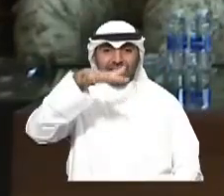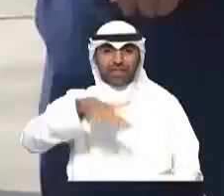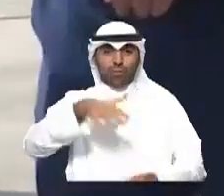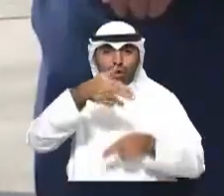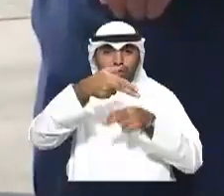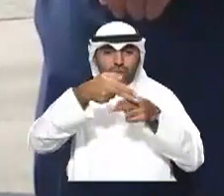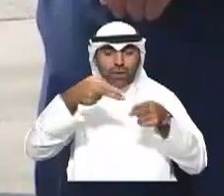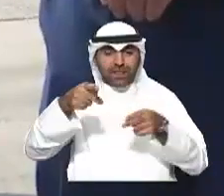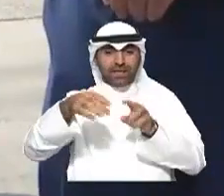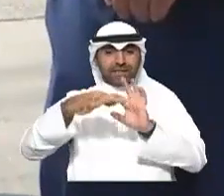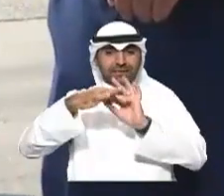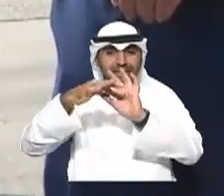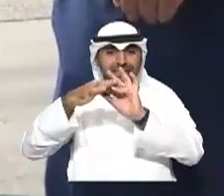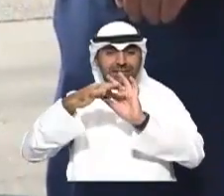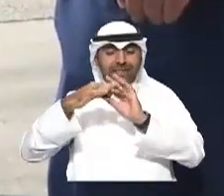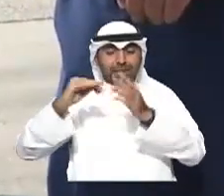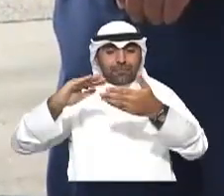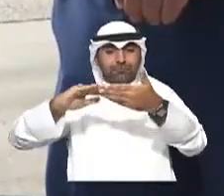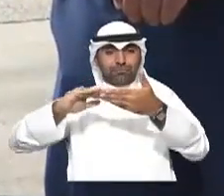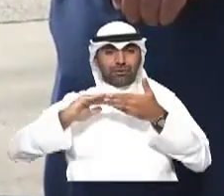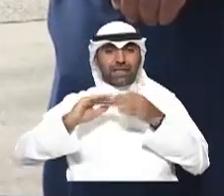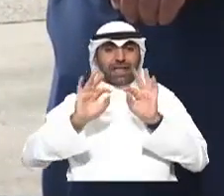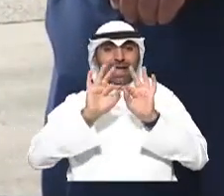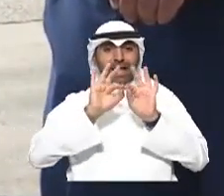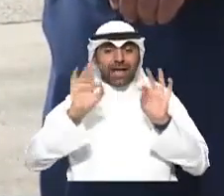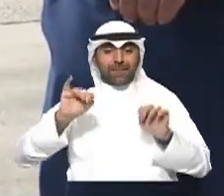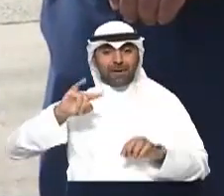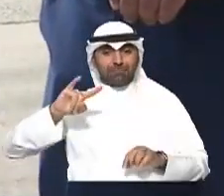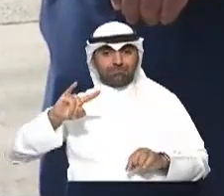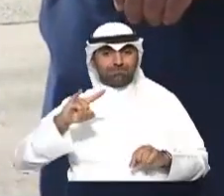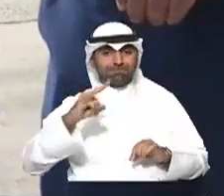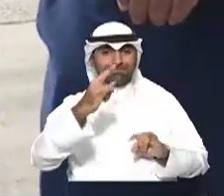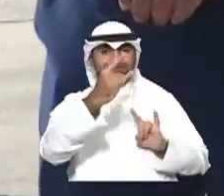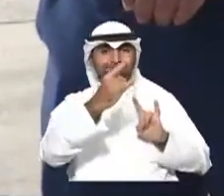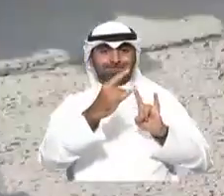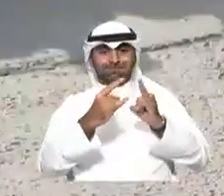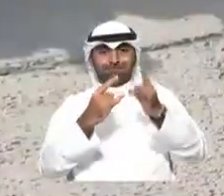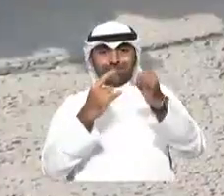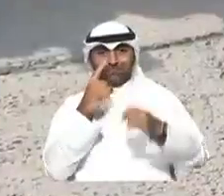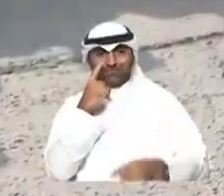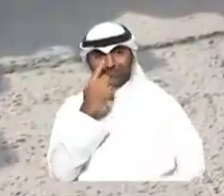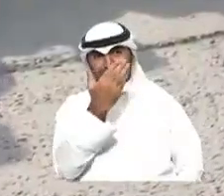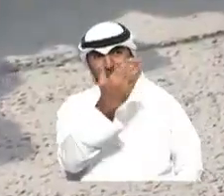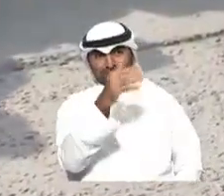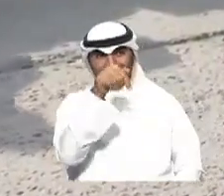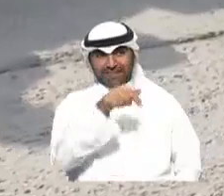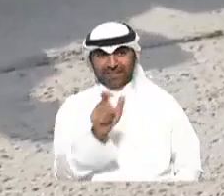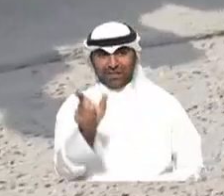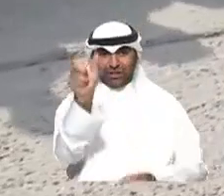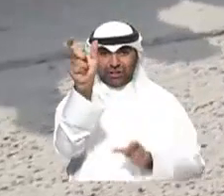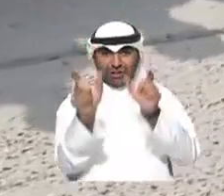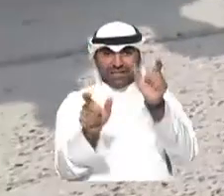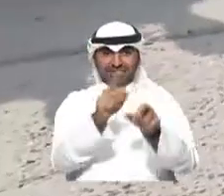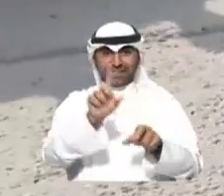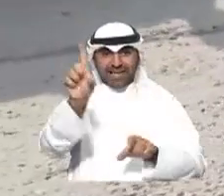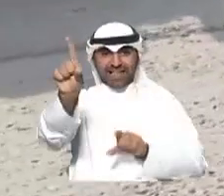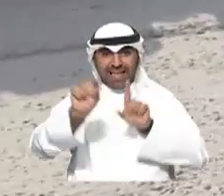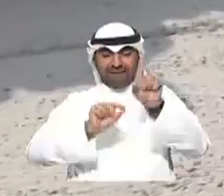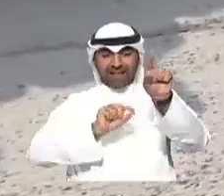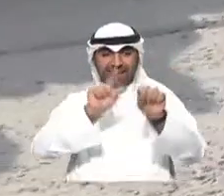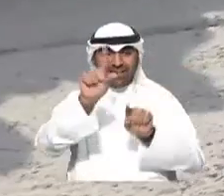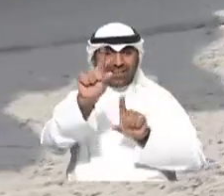البطولة. 155 ضابط وضابط صف تم اختيارهم لتأمين الملاعب والفنادق